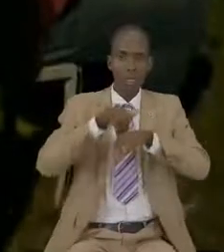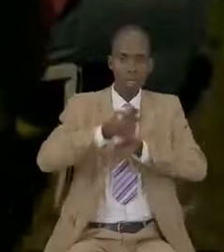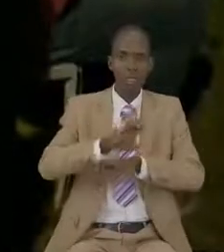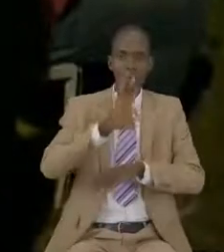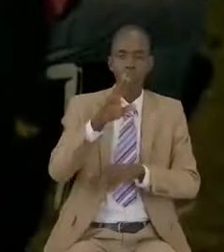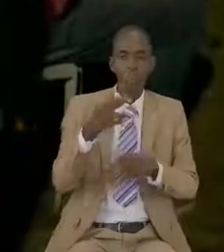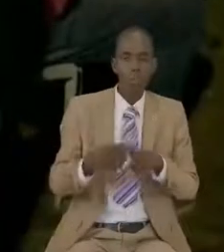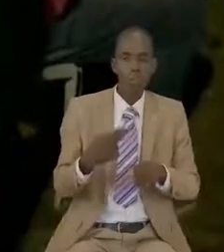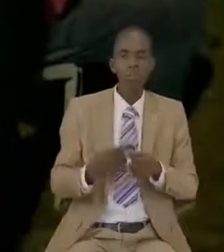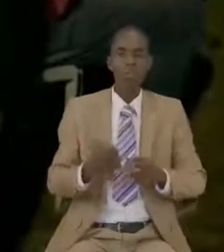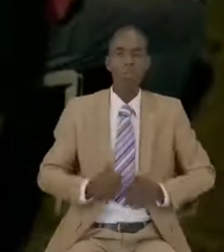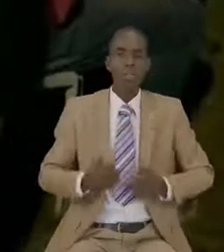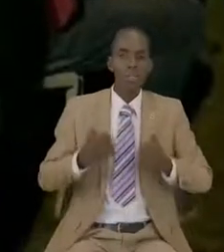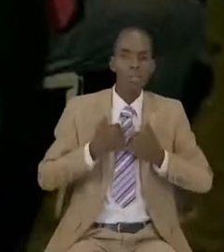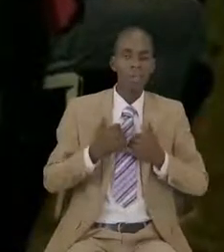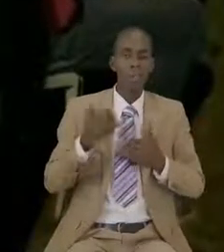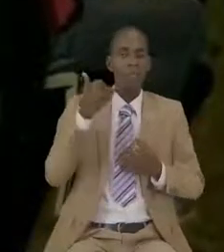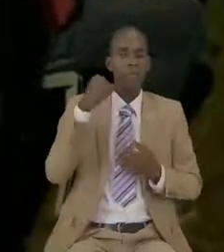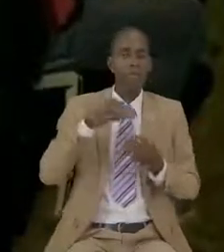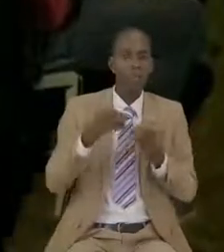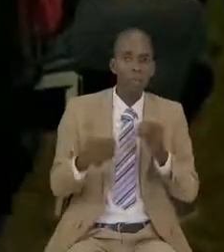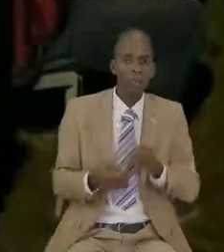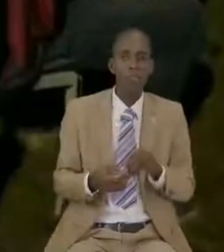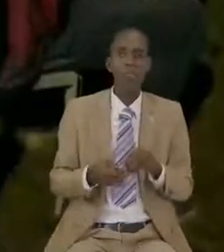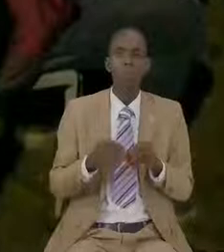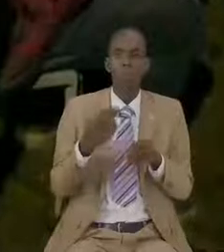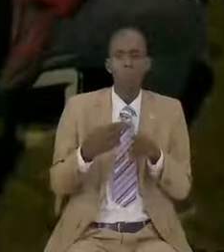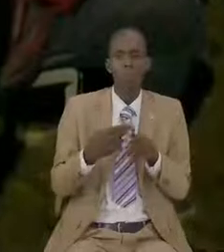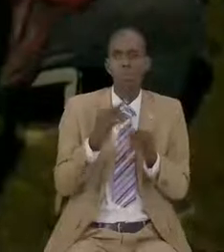Vous écoutez la parole, il y a une grande joie au ciel.